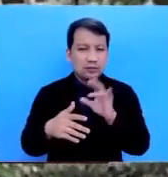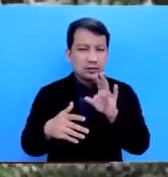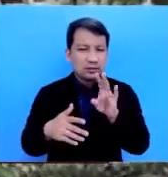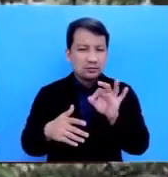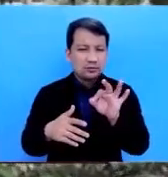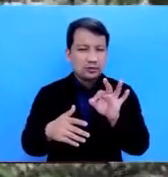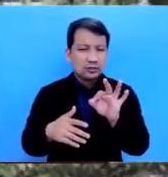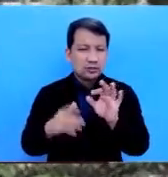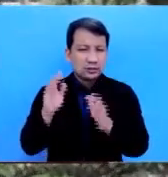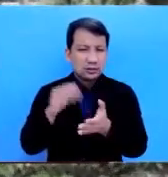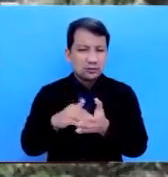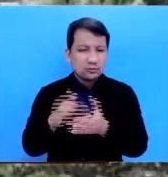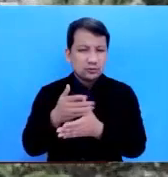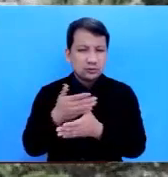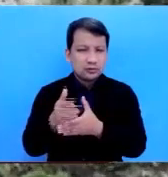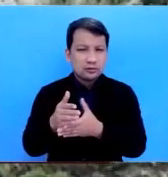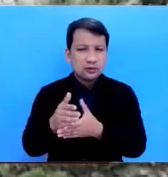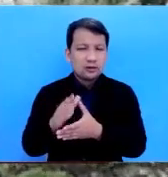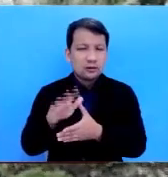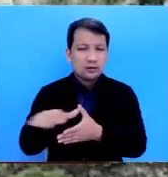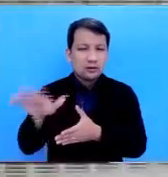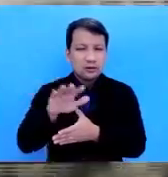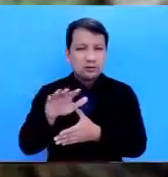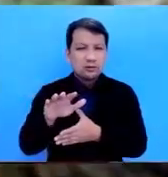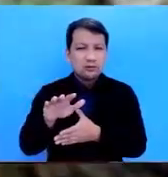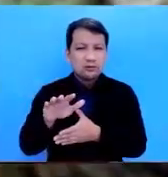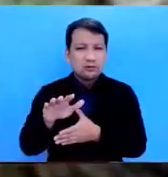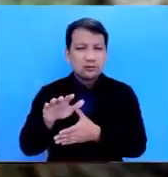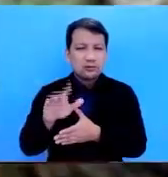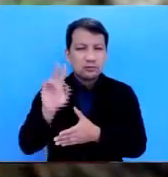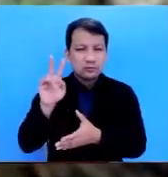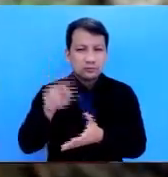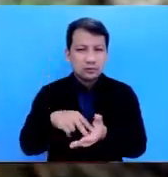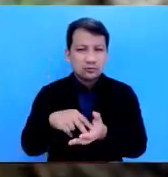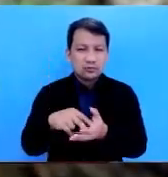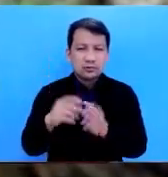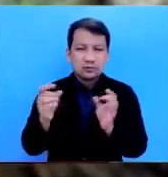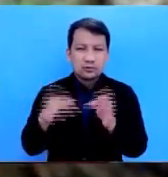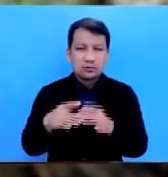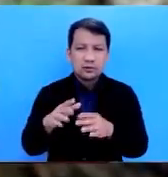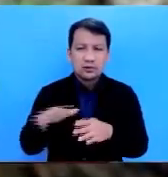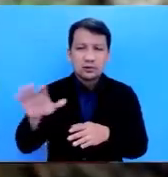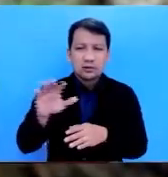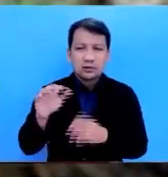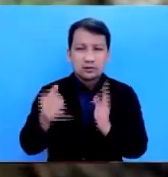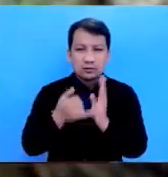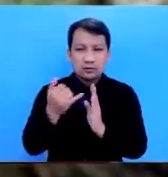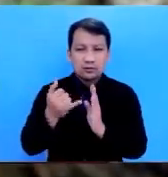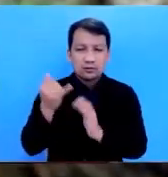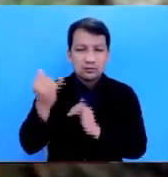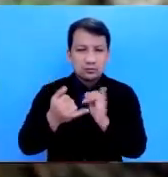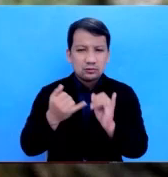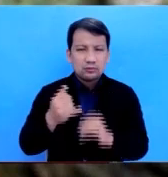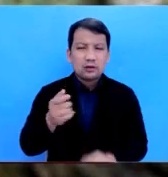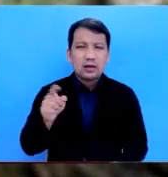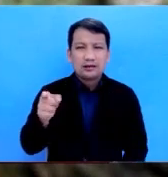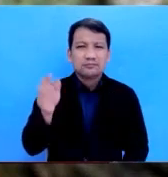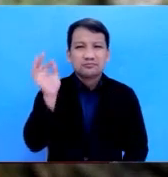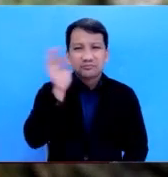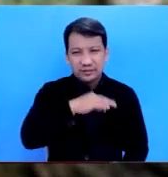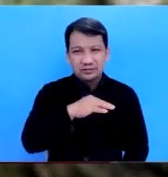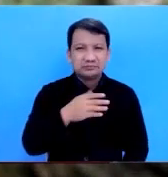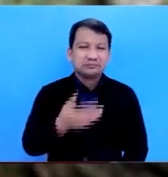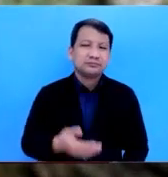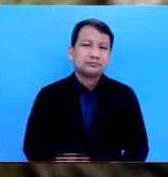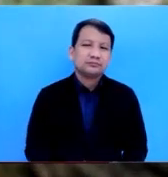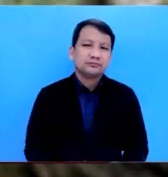79,000 shares at halos 2,000 mga komento. Pero ayon sa ating mga kapwa journal sa interaksyon, ito po ay fake. Dahil